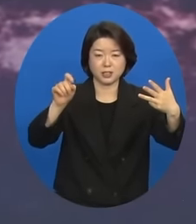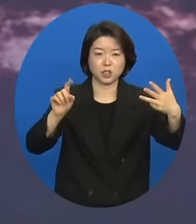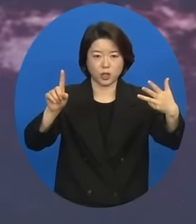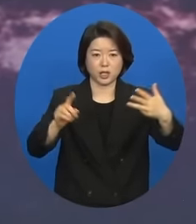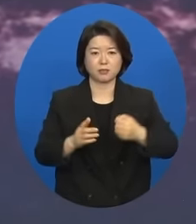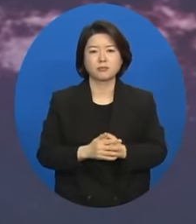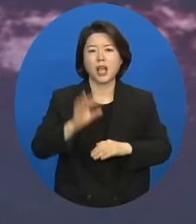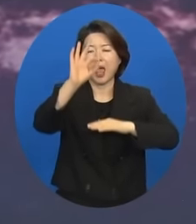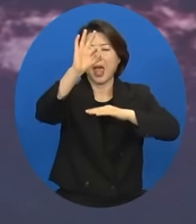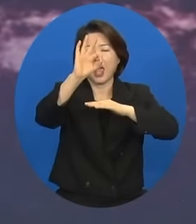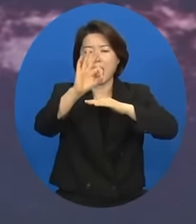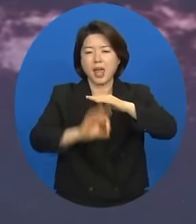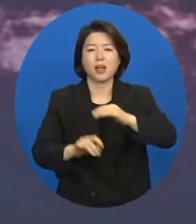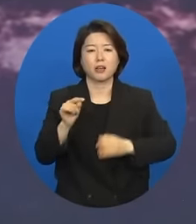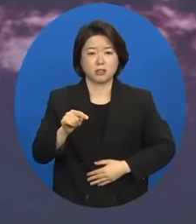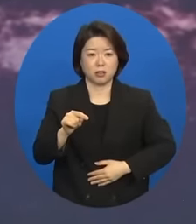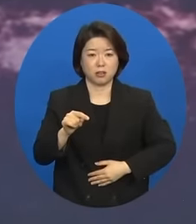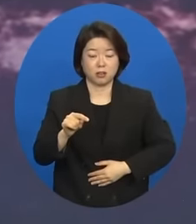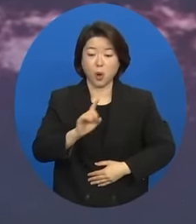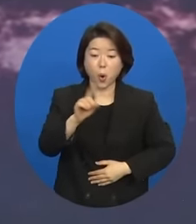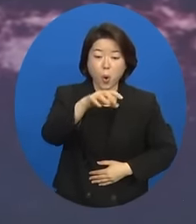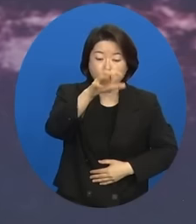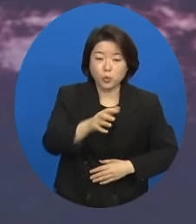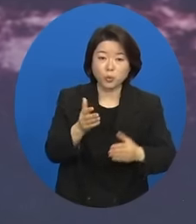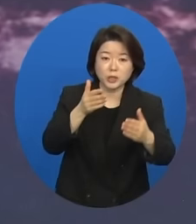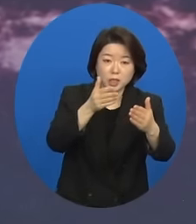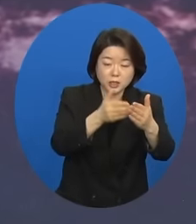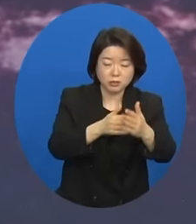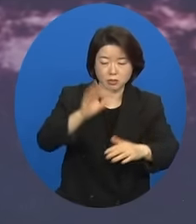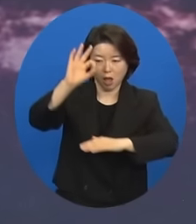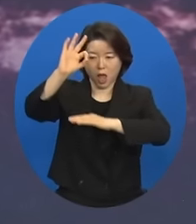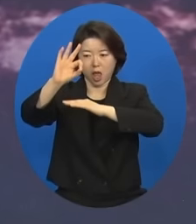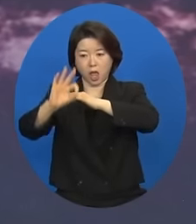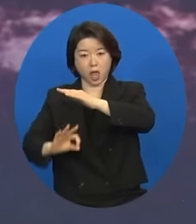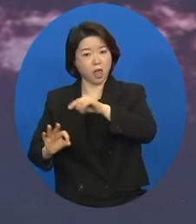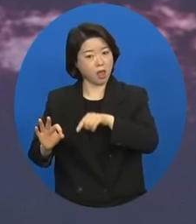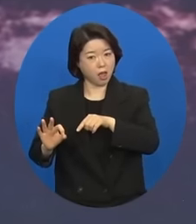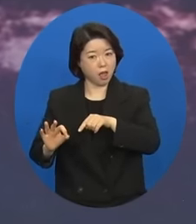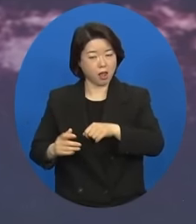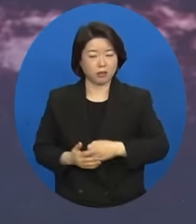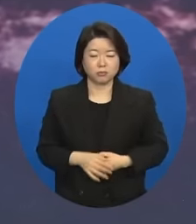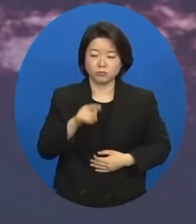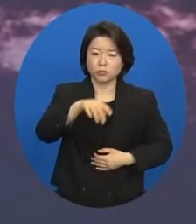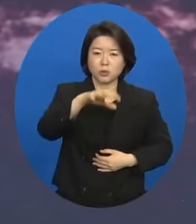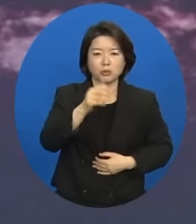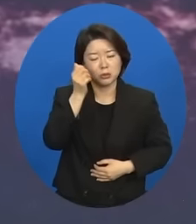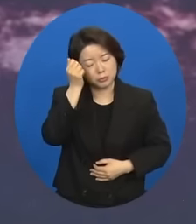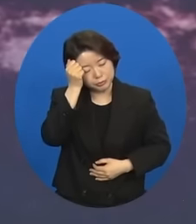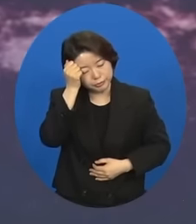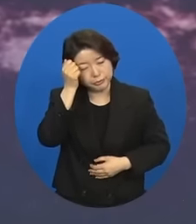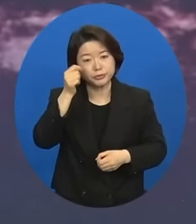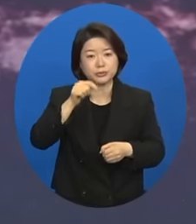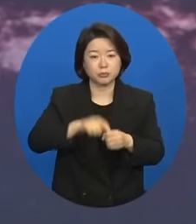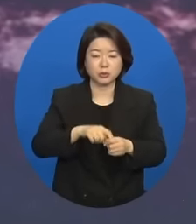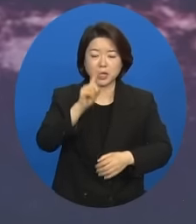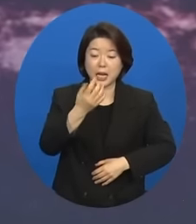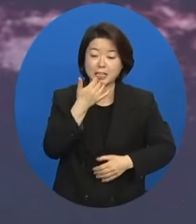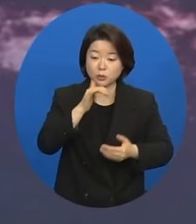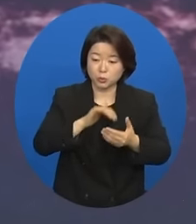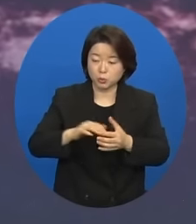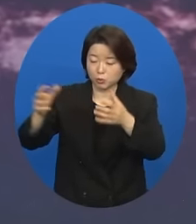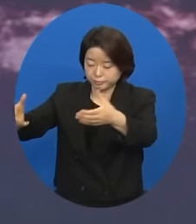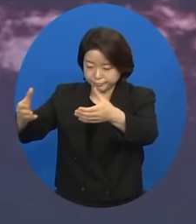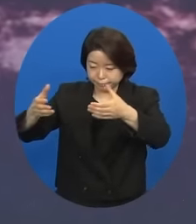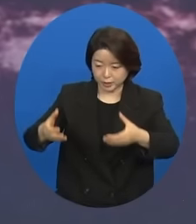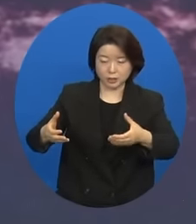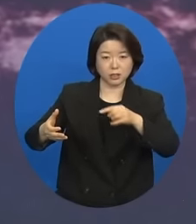진지라 한 곳에 이르려는 해가 진지라 그다음에 거기서 유숙하려고 한 돌을 가져다가